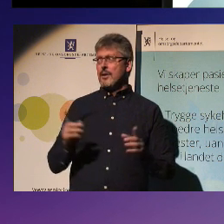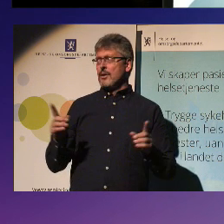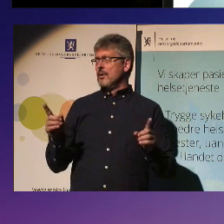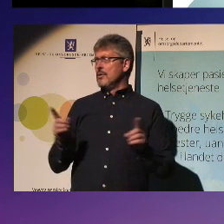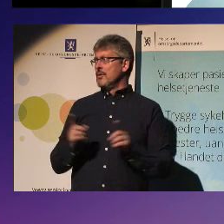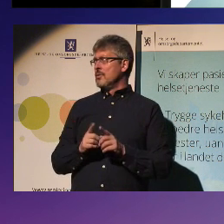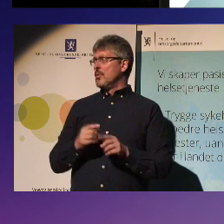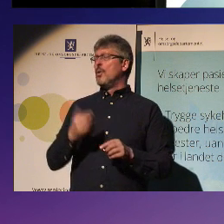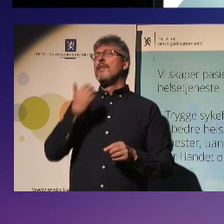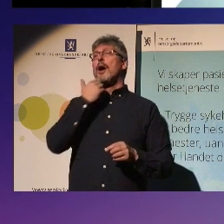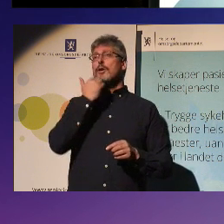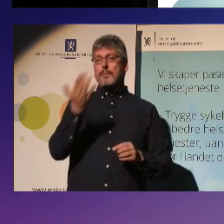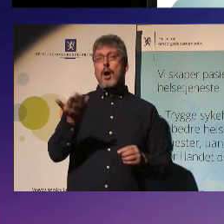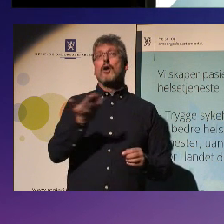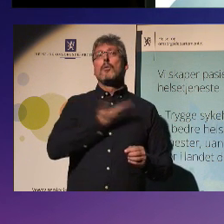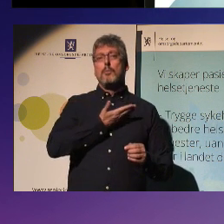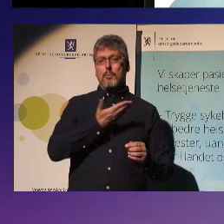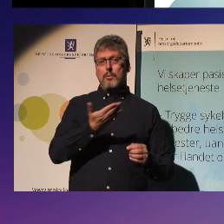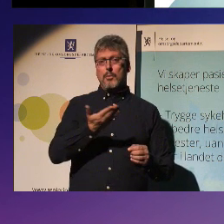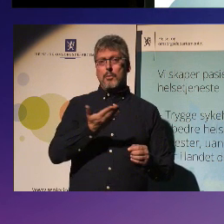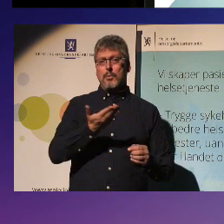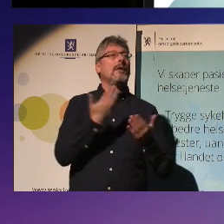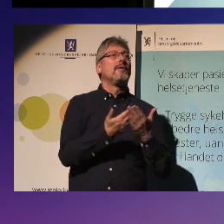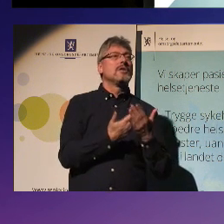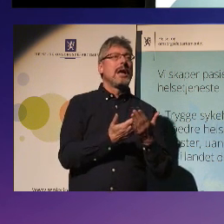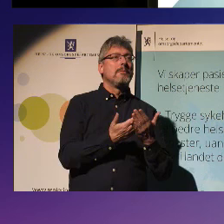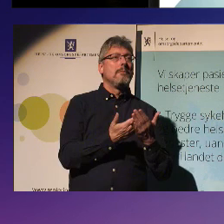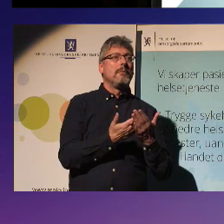har vi spart mye, leteaksjoner,